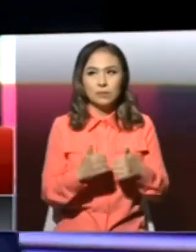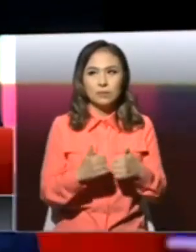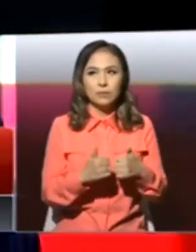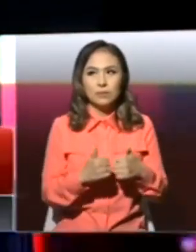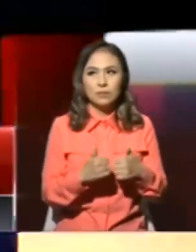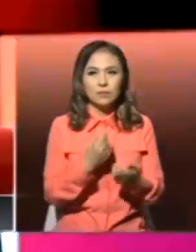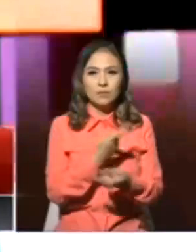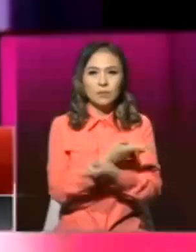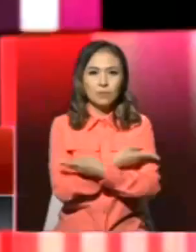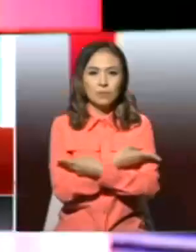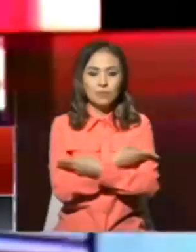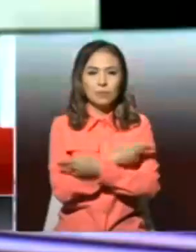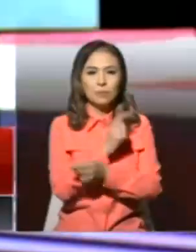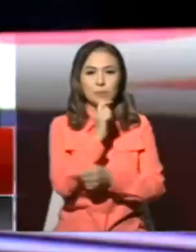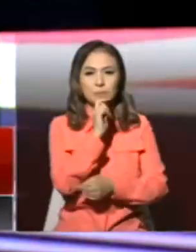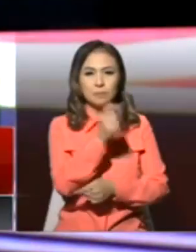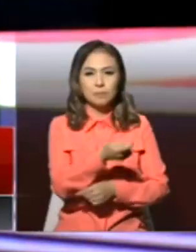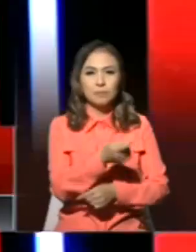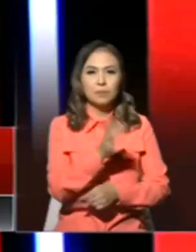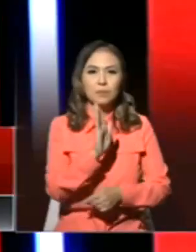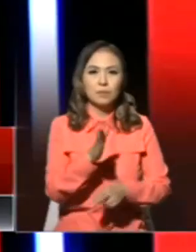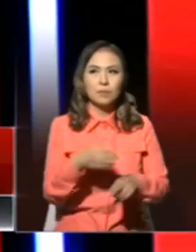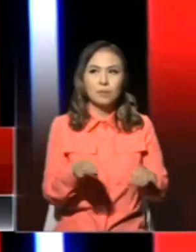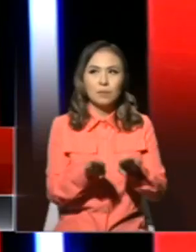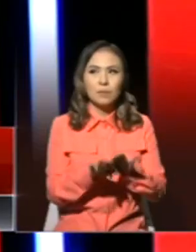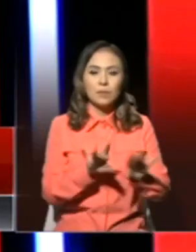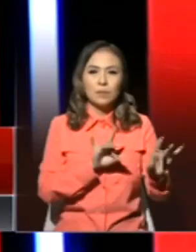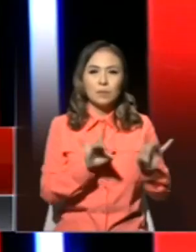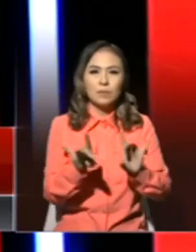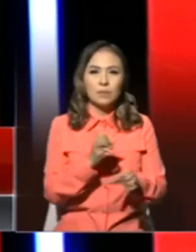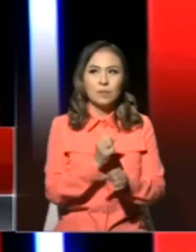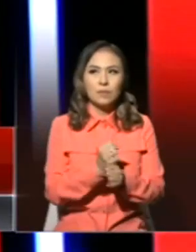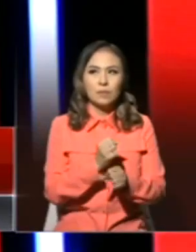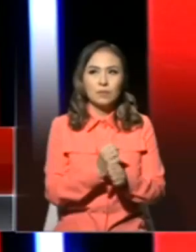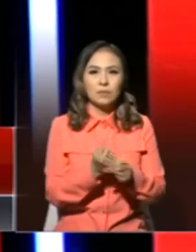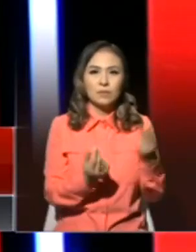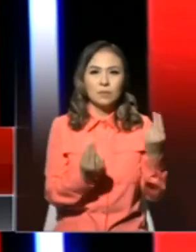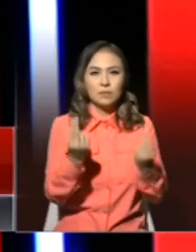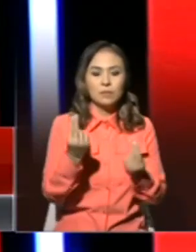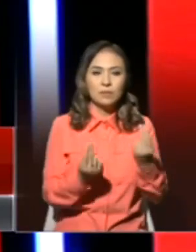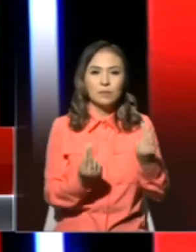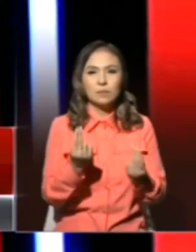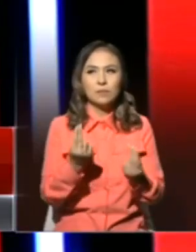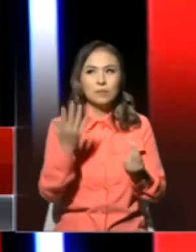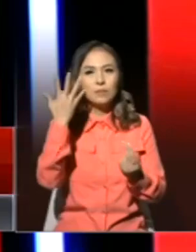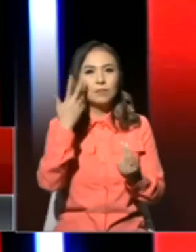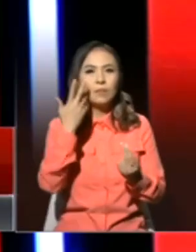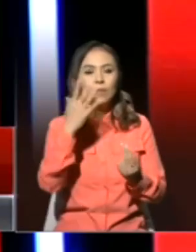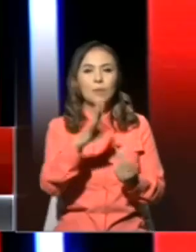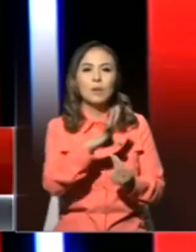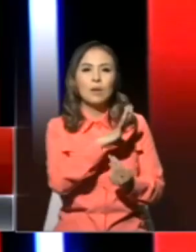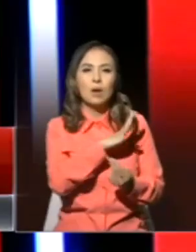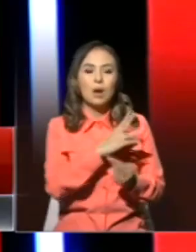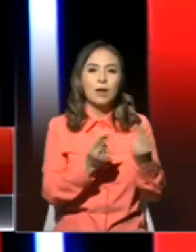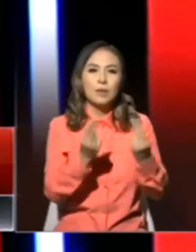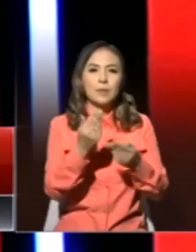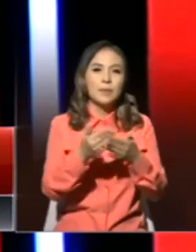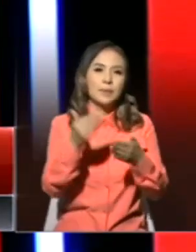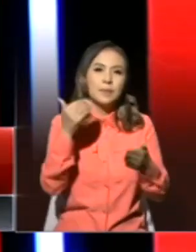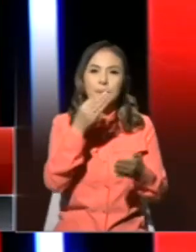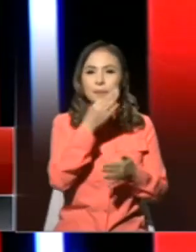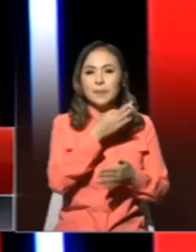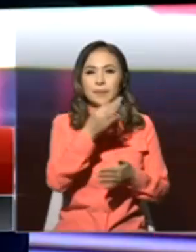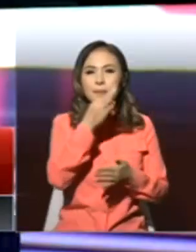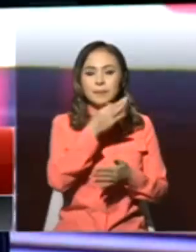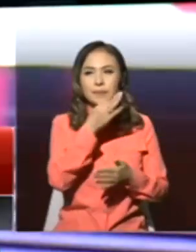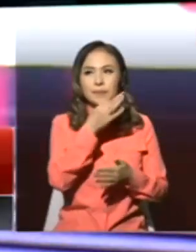футболканы береміз, тегін береміз деп, осындай жарнамалар жасап. Ойынның үстінде ме? Ойынның үстінде. Ойынның алдында, ойынның